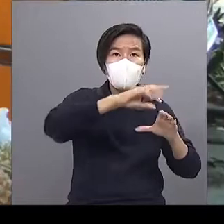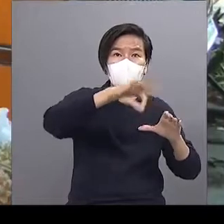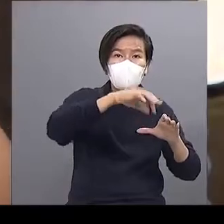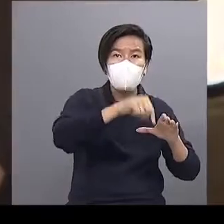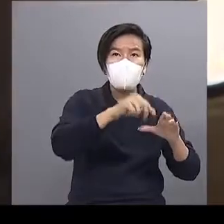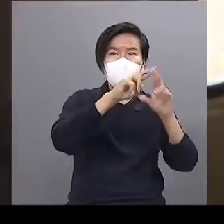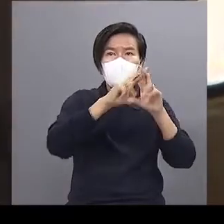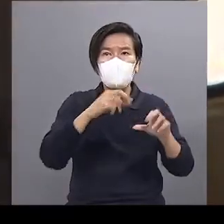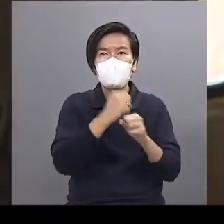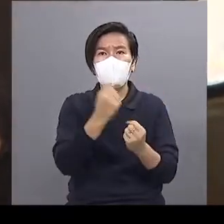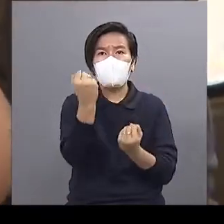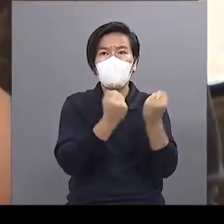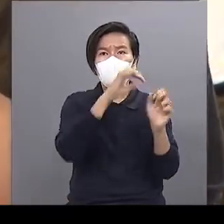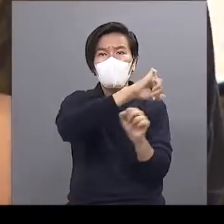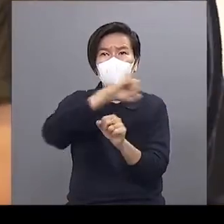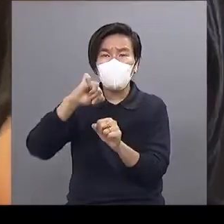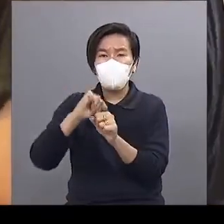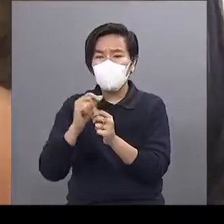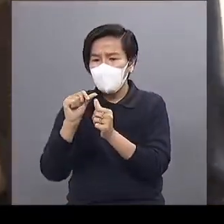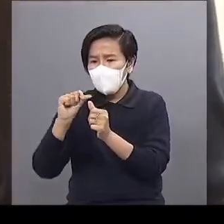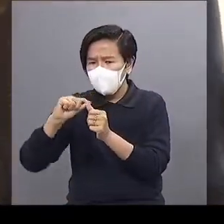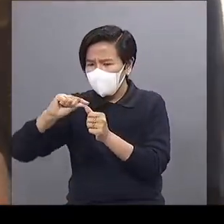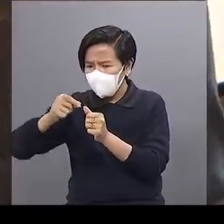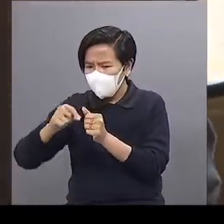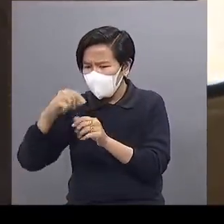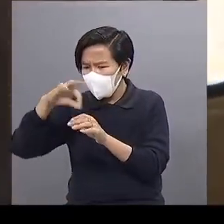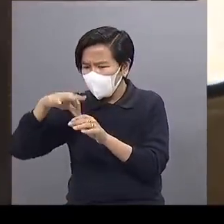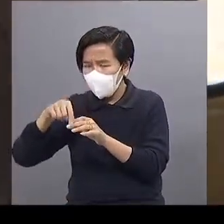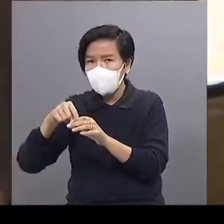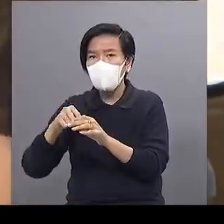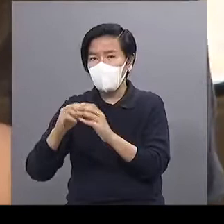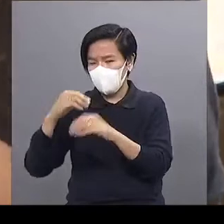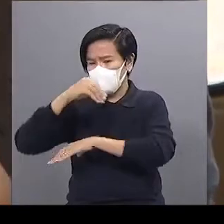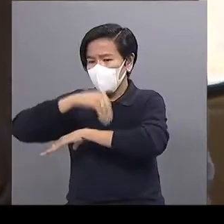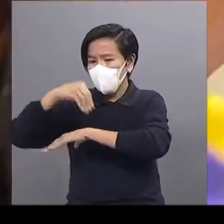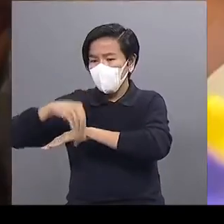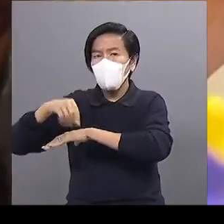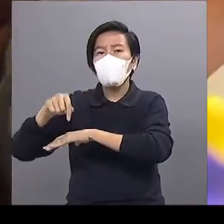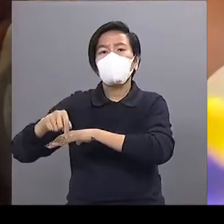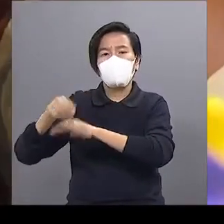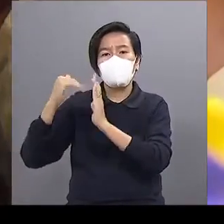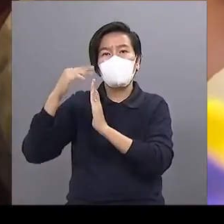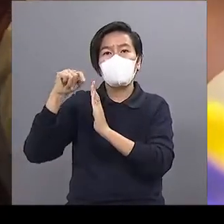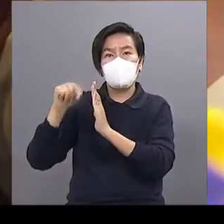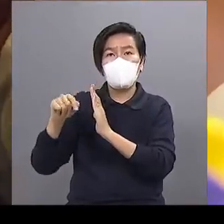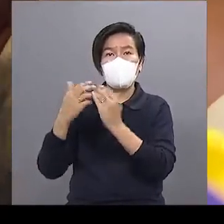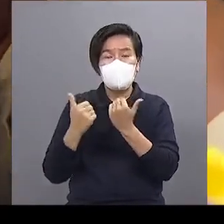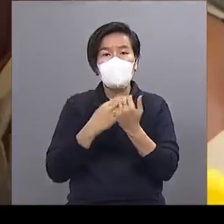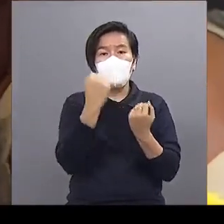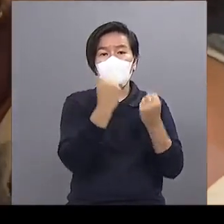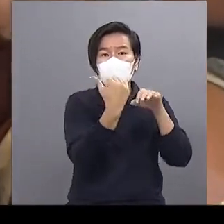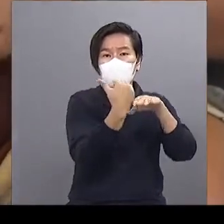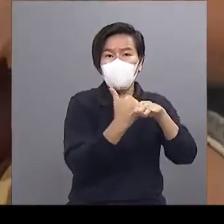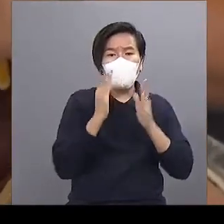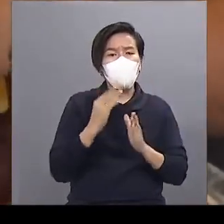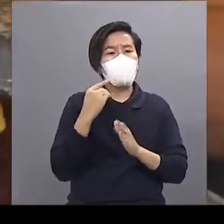ตู้ที่ใช้เมล็ดกาแฟท้องถิ่นสร้างความเป็นเอกลักษณ์และอยู่ย่านถนนราชดำเนินที่ปกติจะมีเรื่องของคนเดินและเป็นที่นิยมจาก